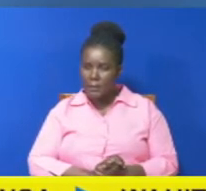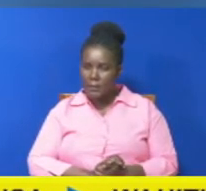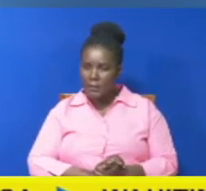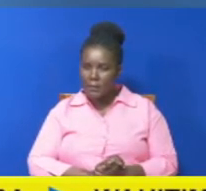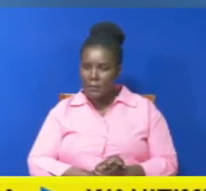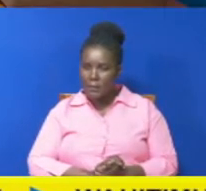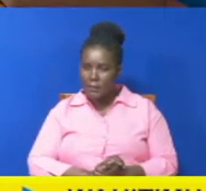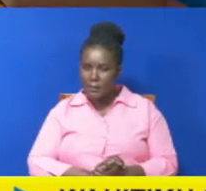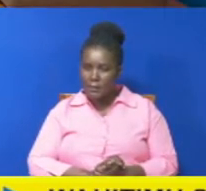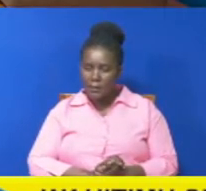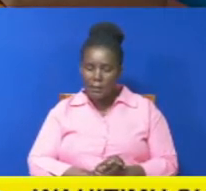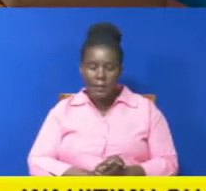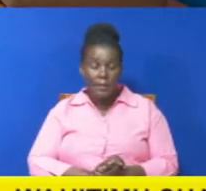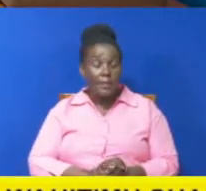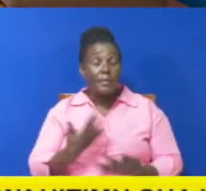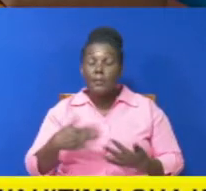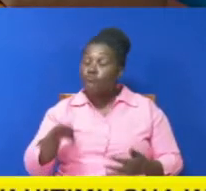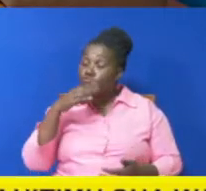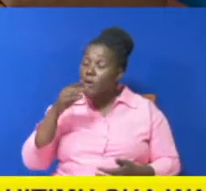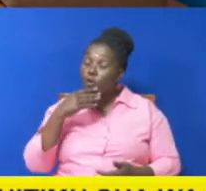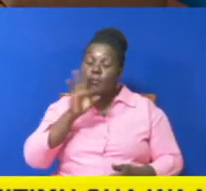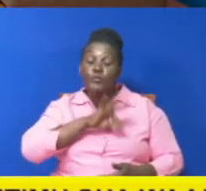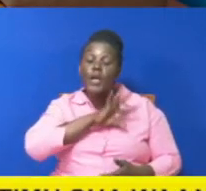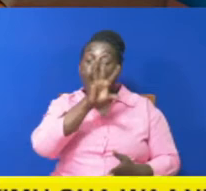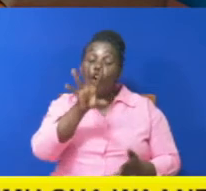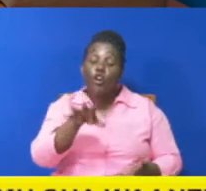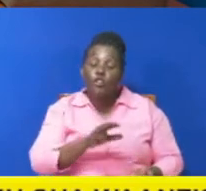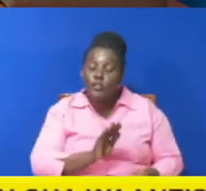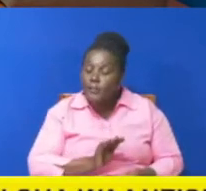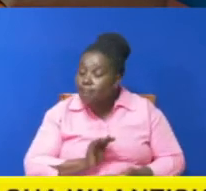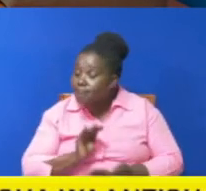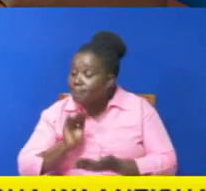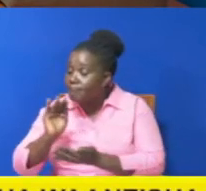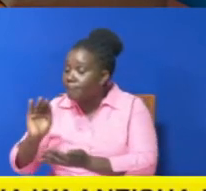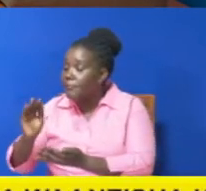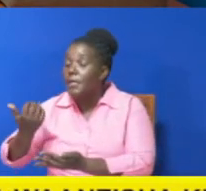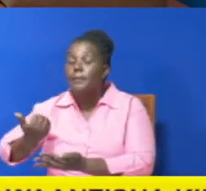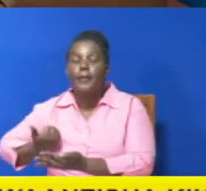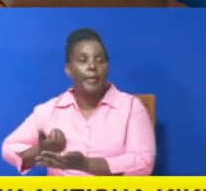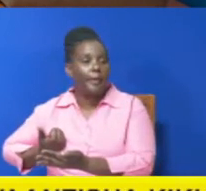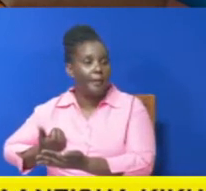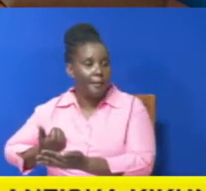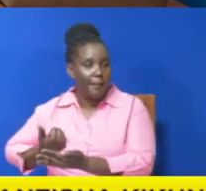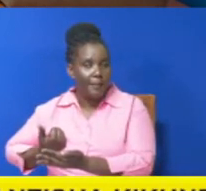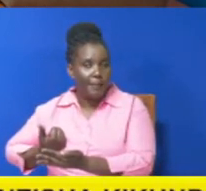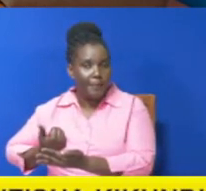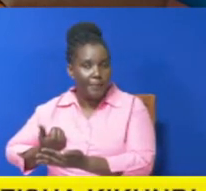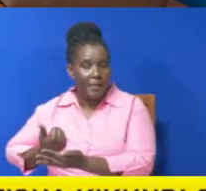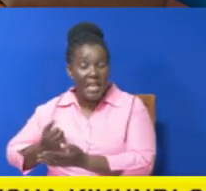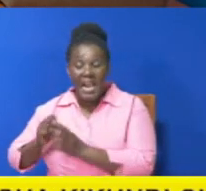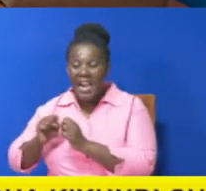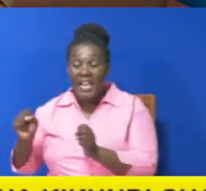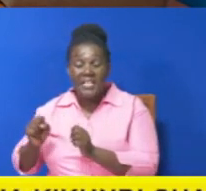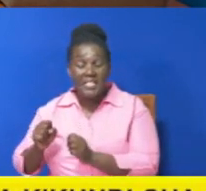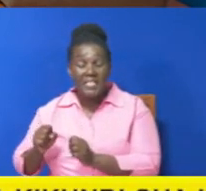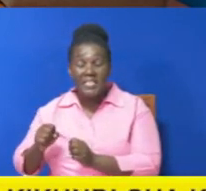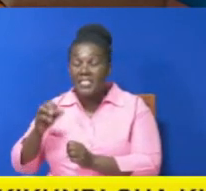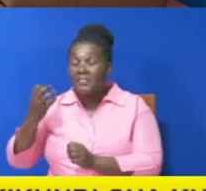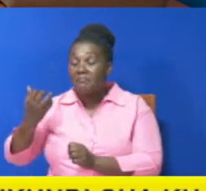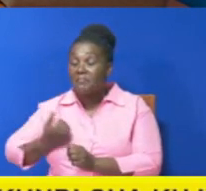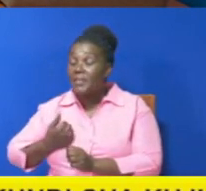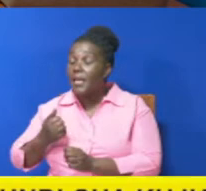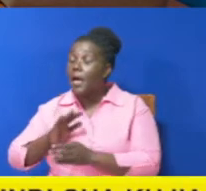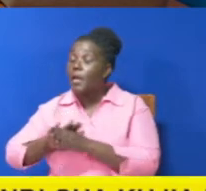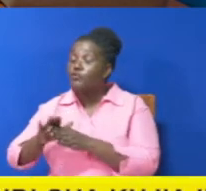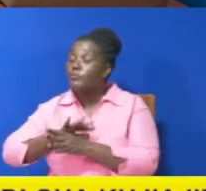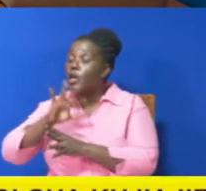ajiekee. Anapeleka yote mshahara kwa mke wake. Kwa tayari anajua. Ehe. Na fikiria hivyo, lakini kingine pia